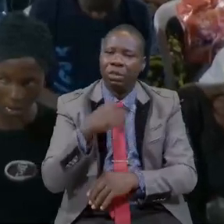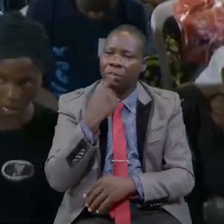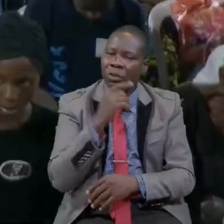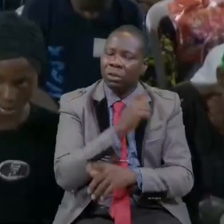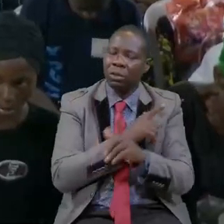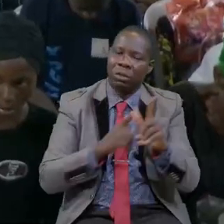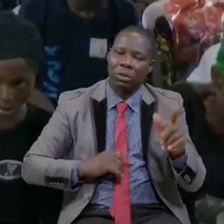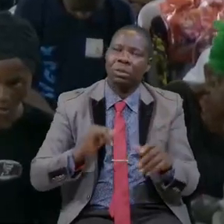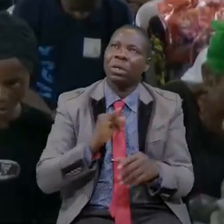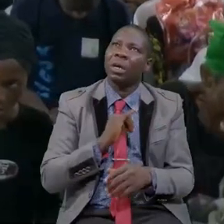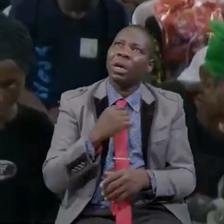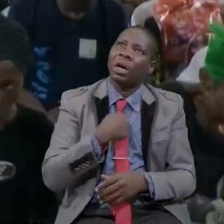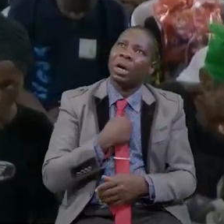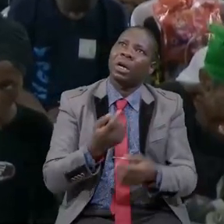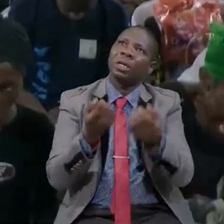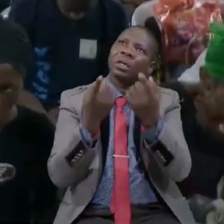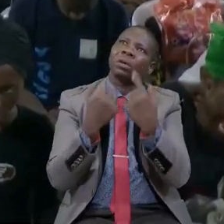Seigneur, je viens.